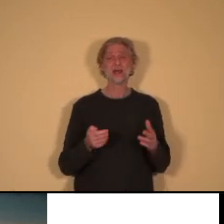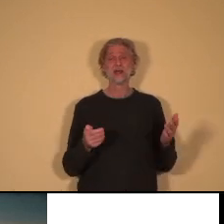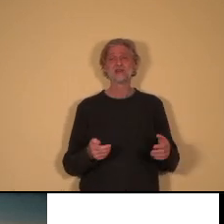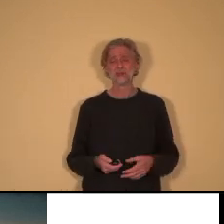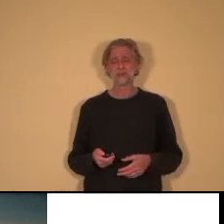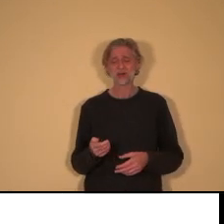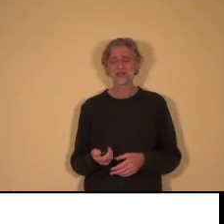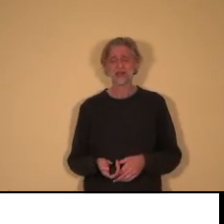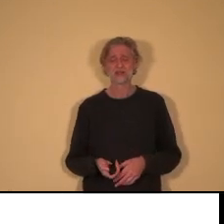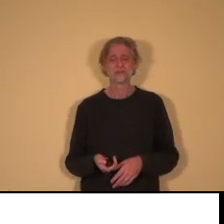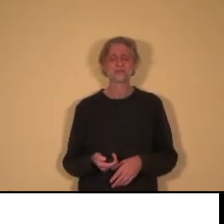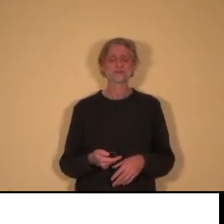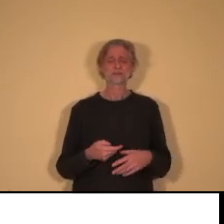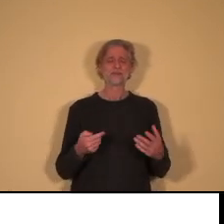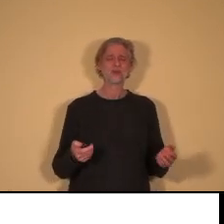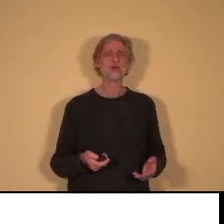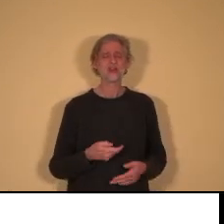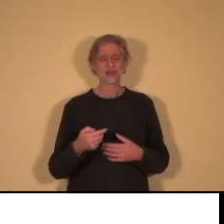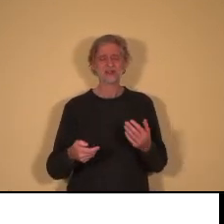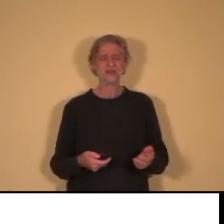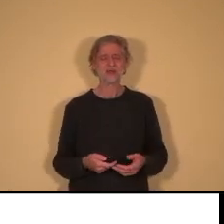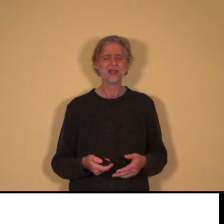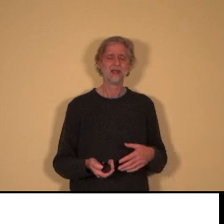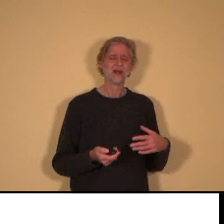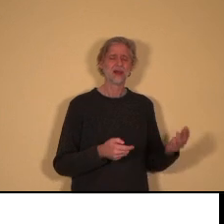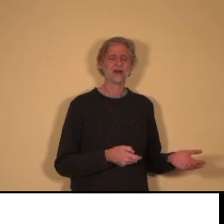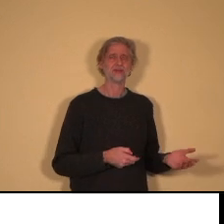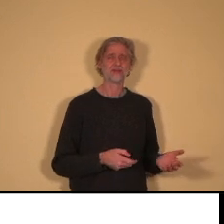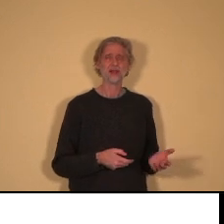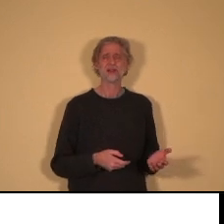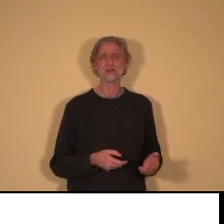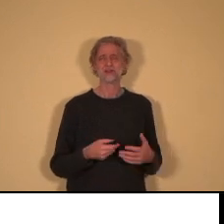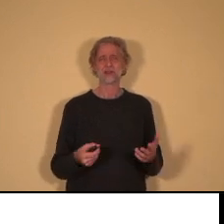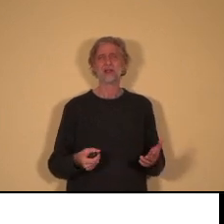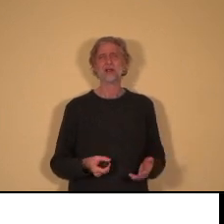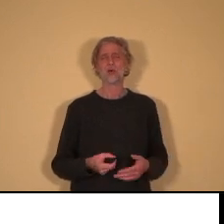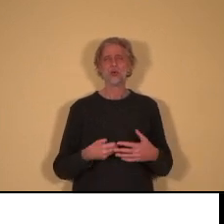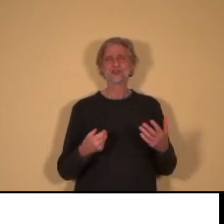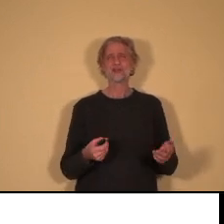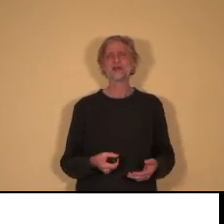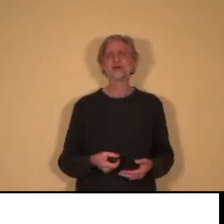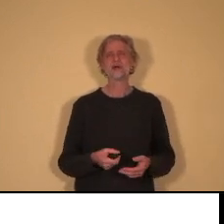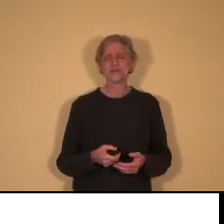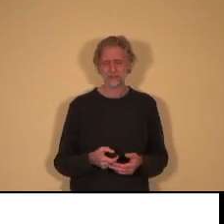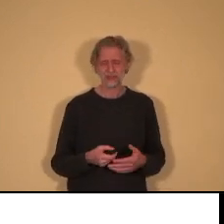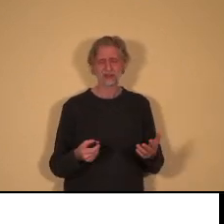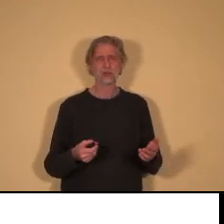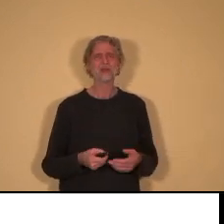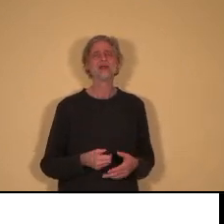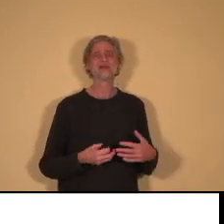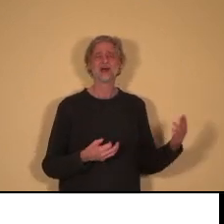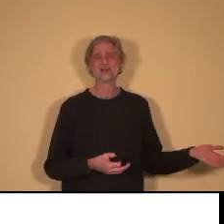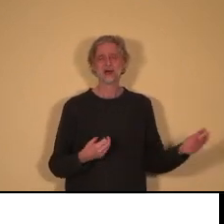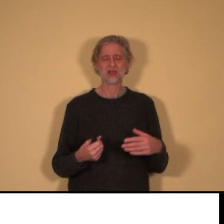CO2 zum Basalt. Und was passiert da? Also wir fangen das mit diesen großen